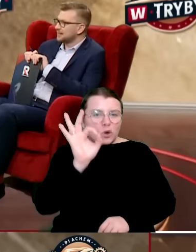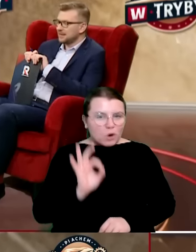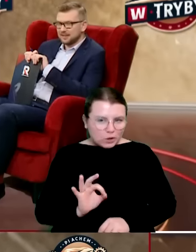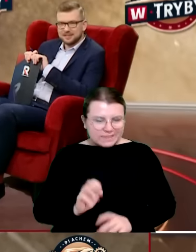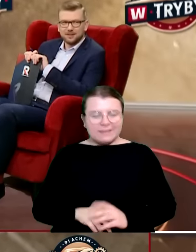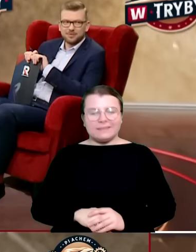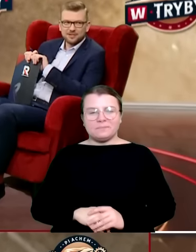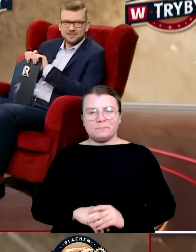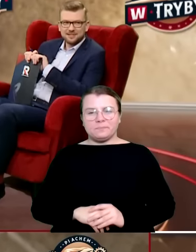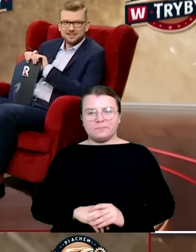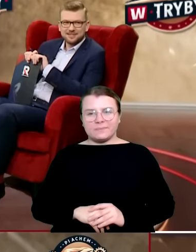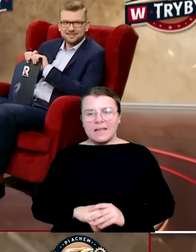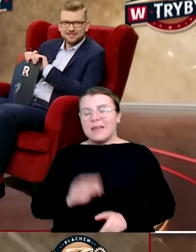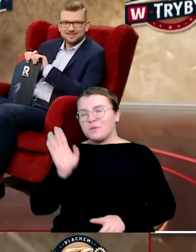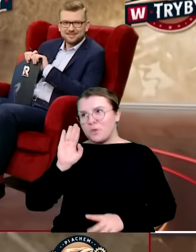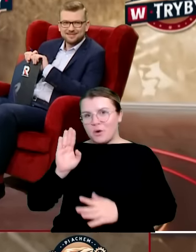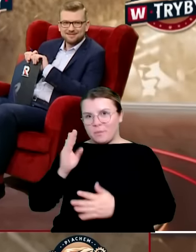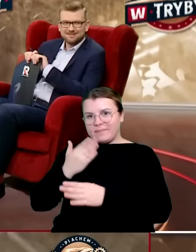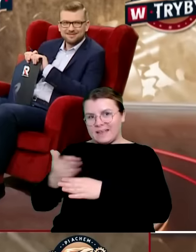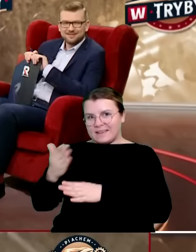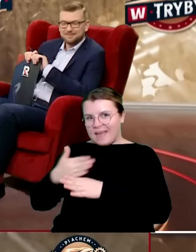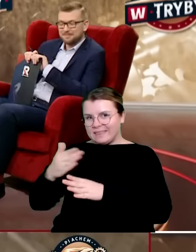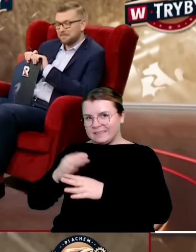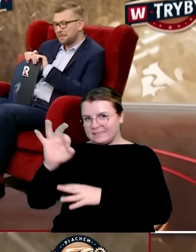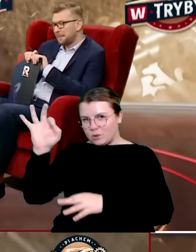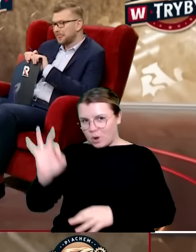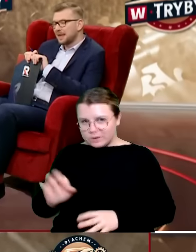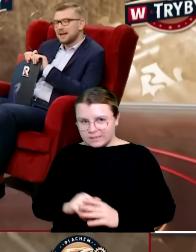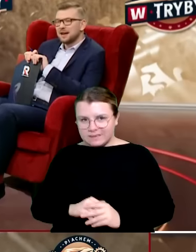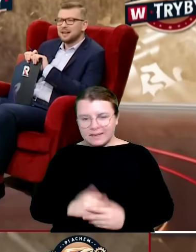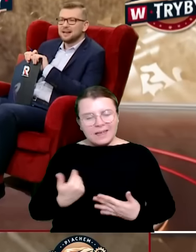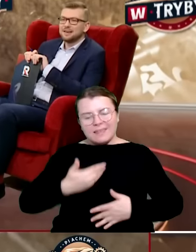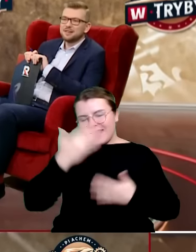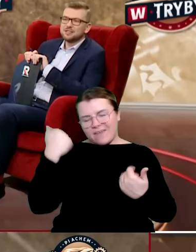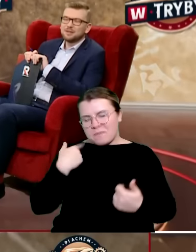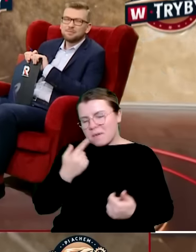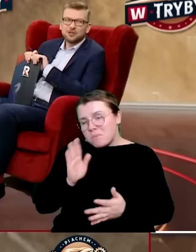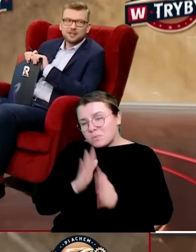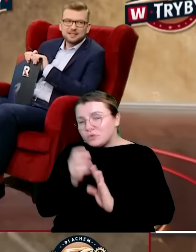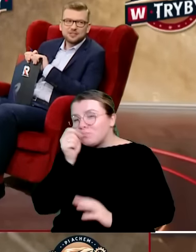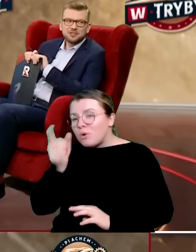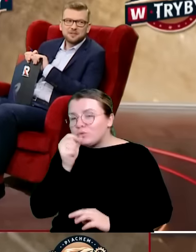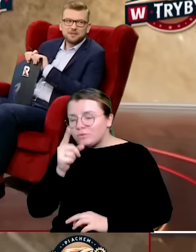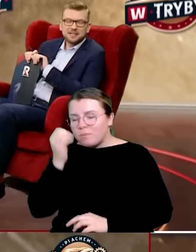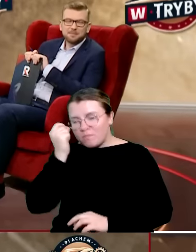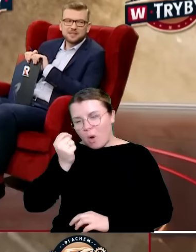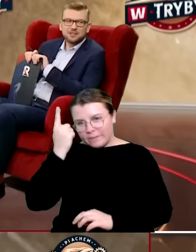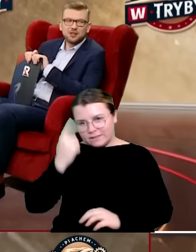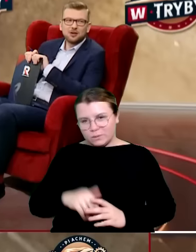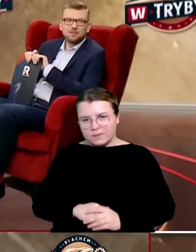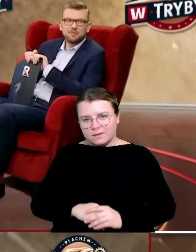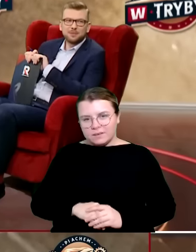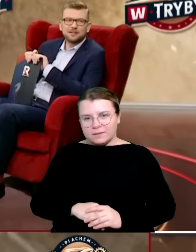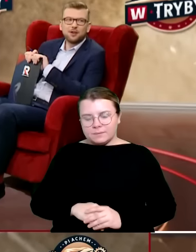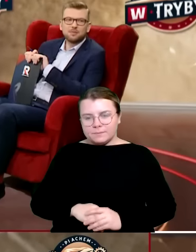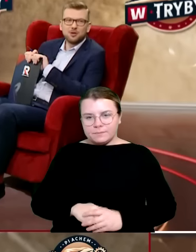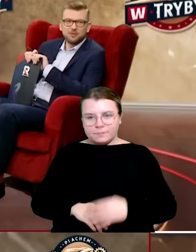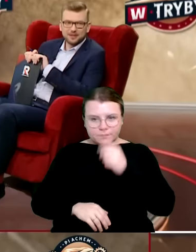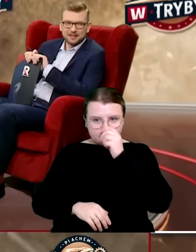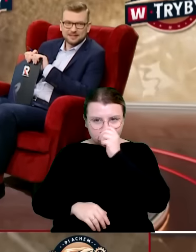tak jak kredyt 0%. A żeby je uzyskać, trzeba będzie zagrać. Nie wiem, no podsuwam jakiś pomysł. Ale wiesz, przy okazji jeszcze teraz się to są zapisać tubki